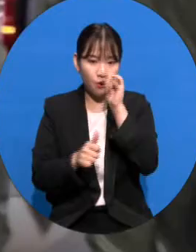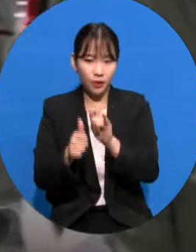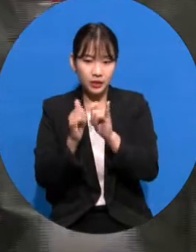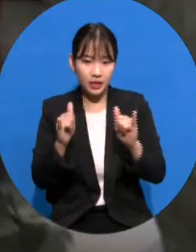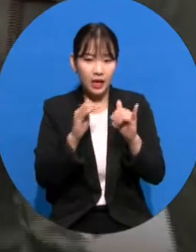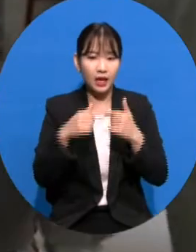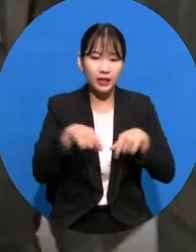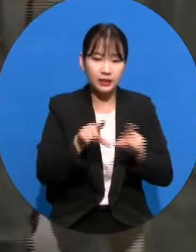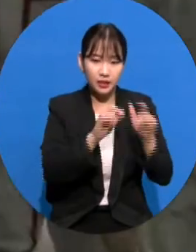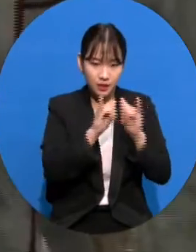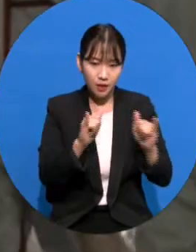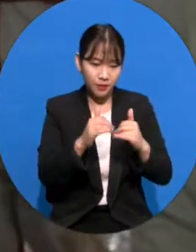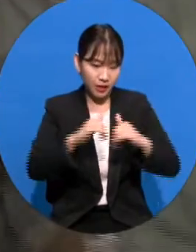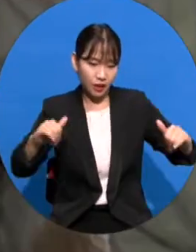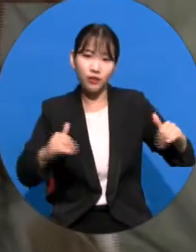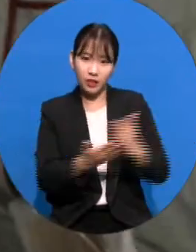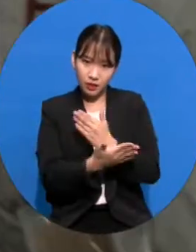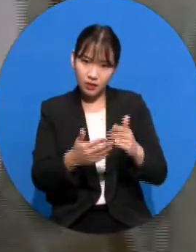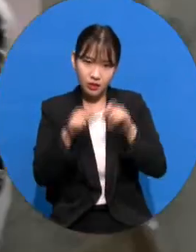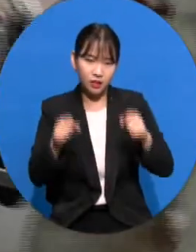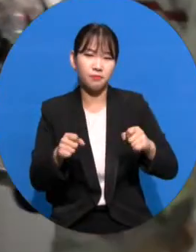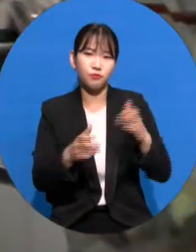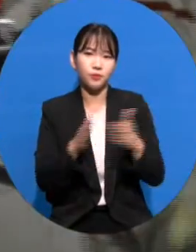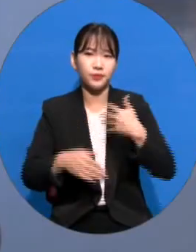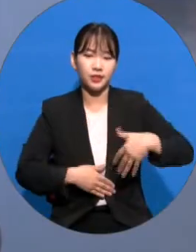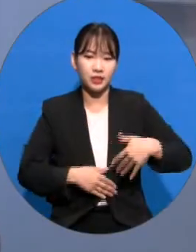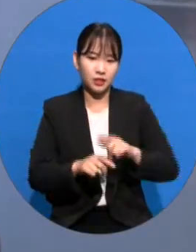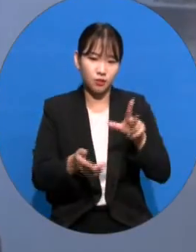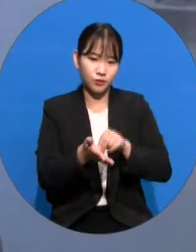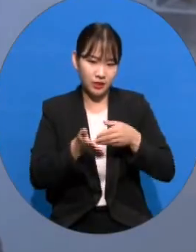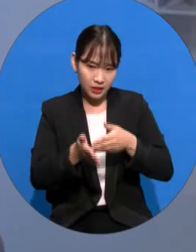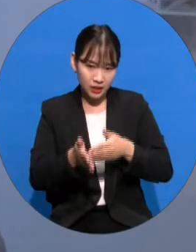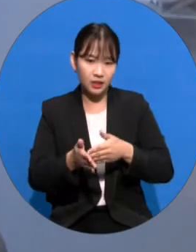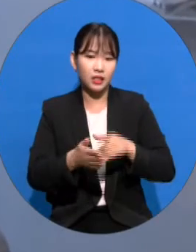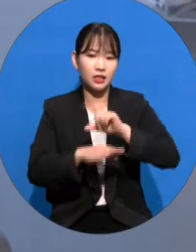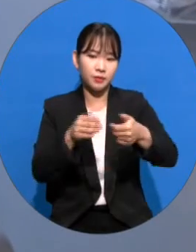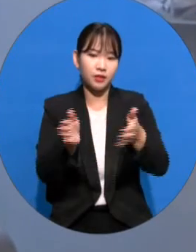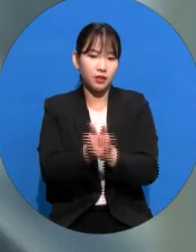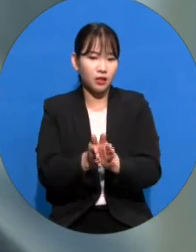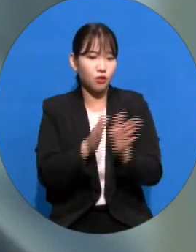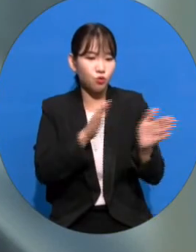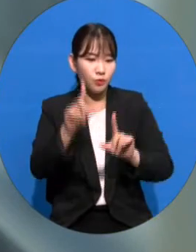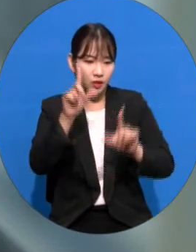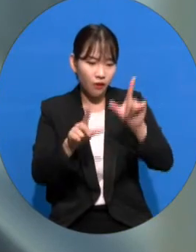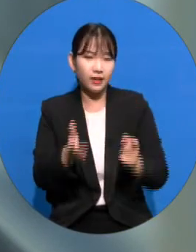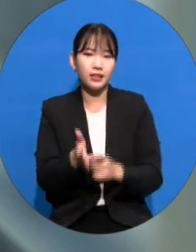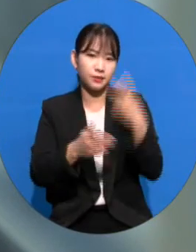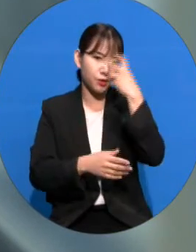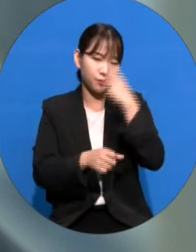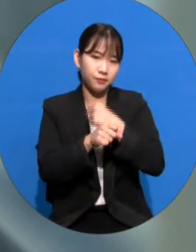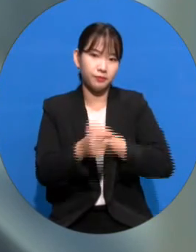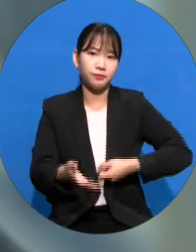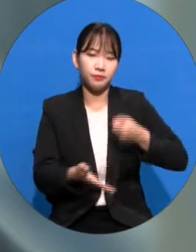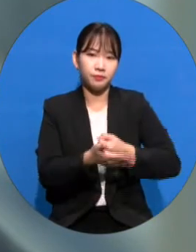시스템 도 아직은 정비 되지 않았습니다 이 같은 문제점들이 제기되자 정부는 자치단체 재택 시료 준비 상황을 긴급 점검하기로